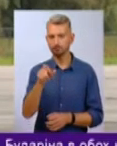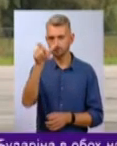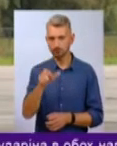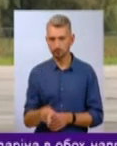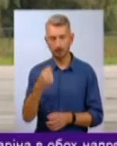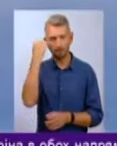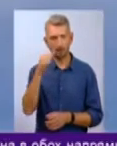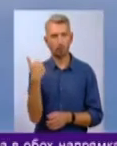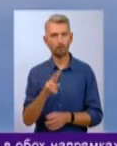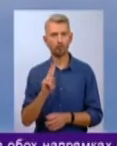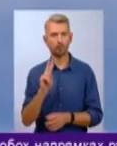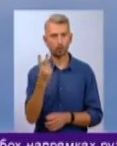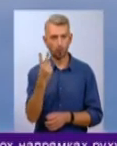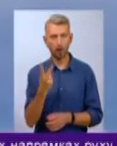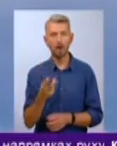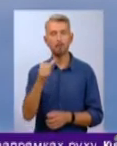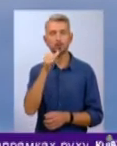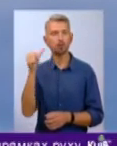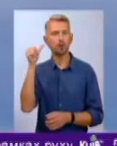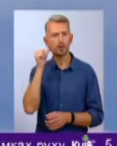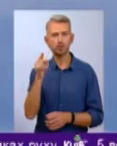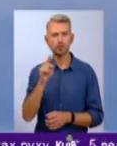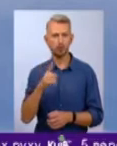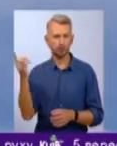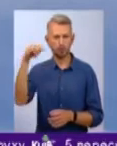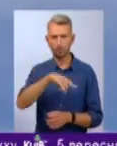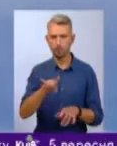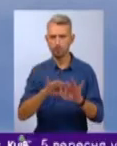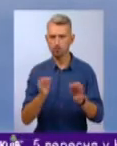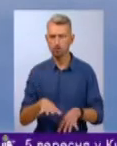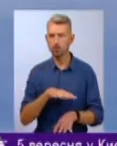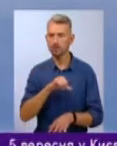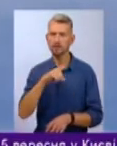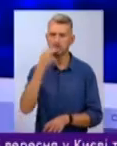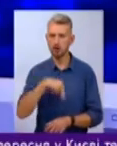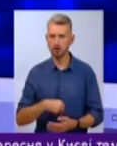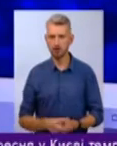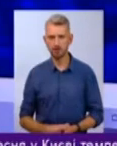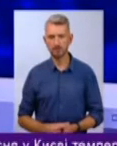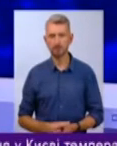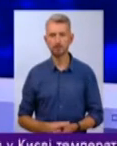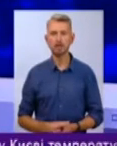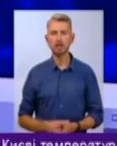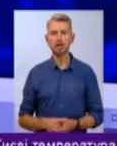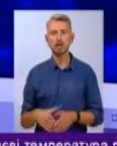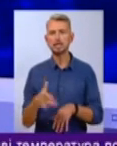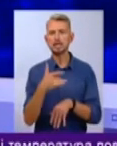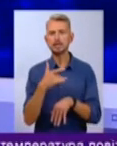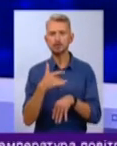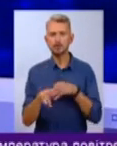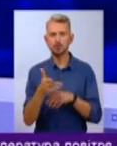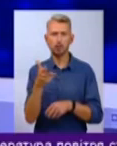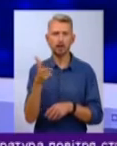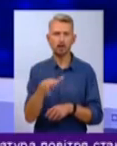вже друга. Минулоріч його фігури вищого пілотажу так само були найкращими. І знищену трилогію